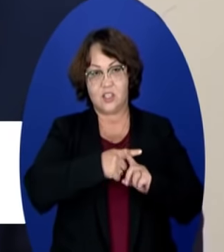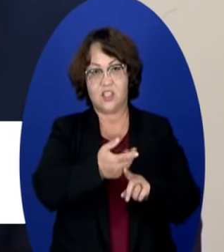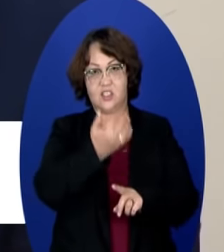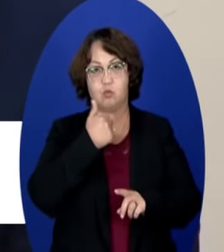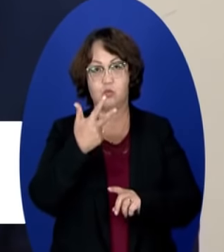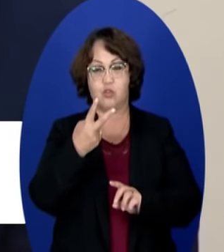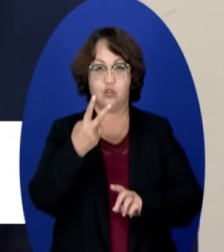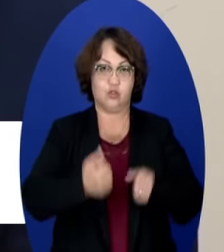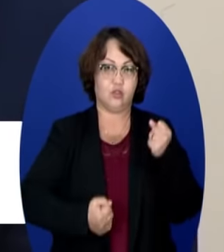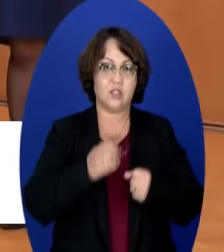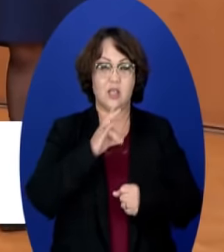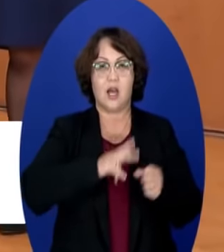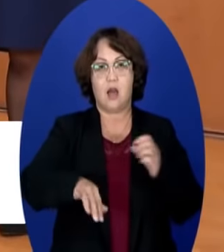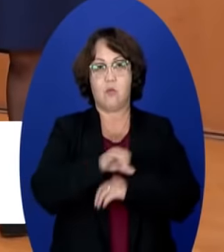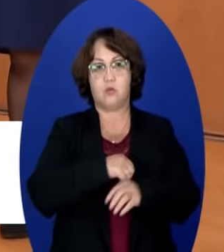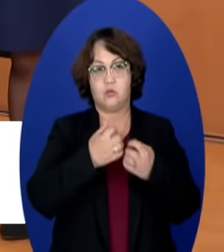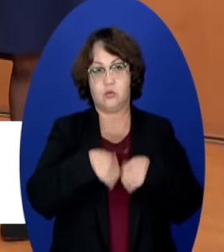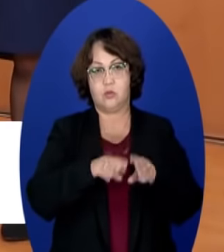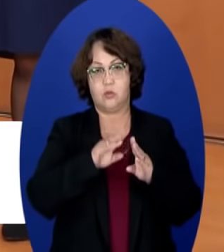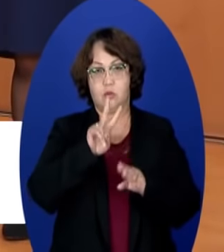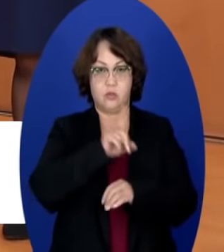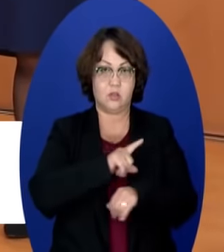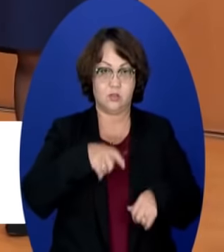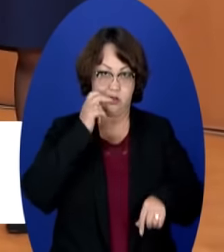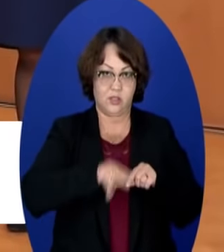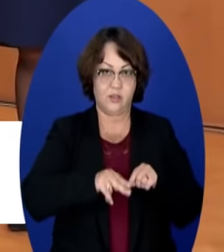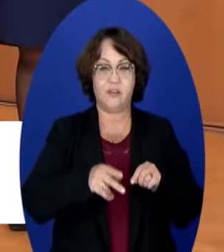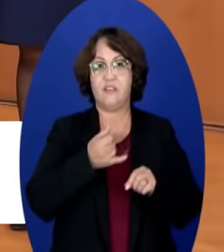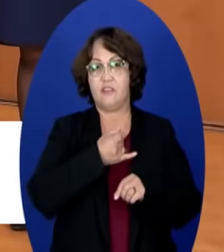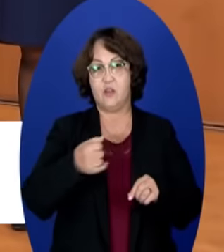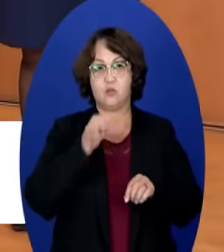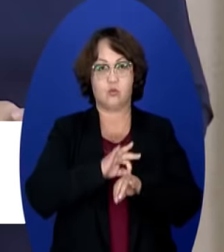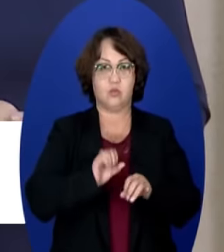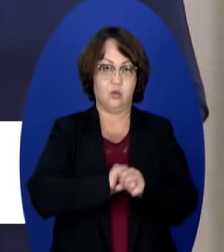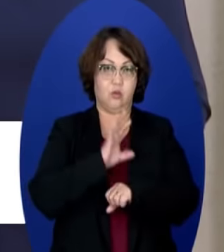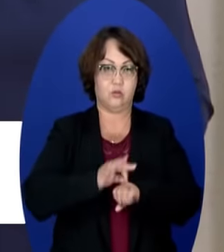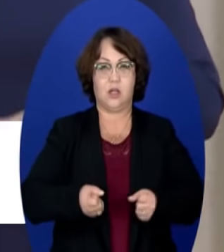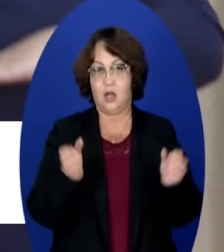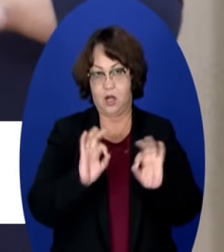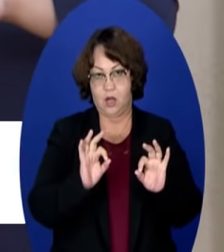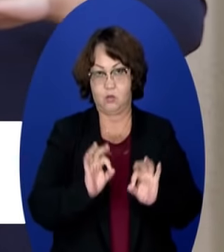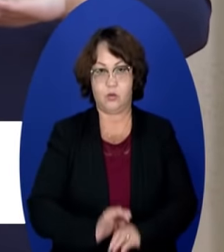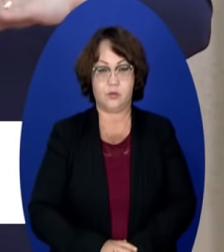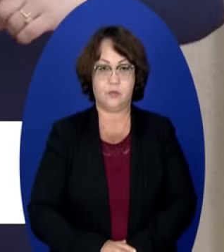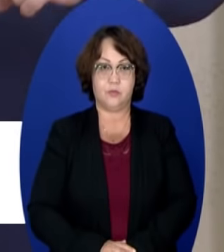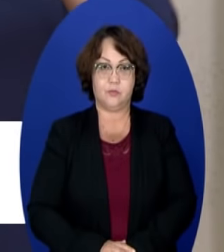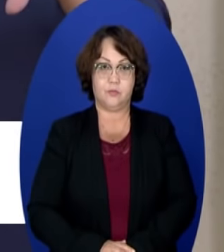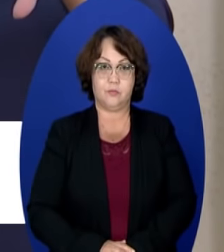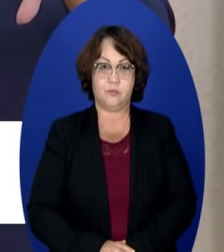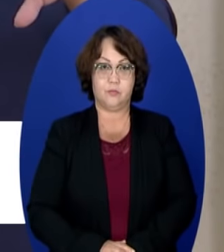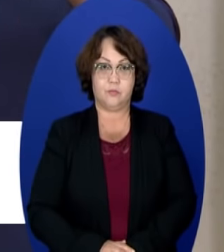Сэлэн аймагт тусгаарлагдсан 2 иргэнд шинжилгээ хийхэд вирус илрээгүй байна. Монгол улсад нийт